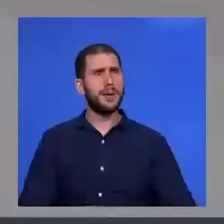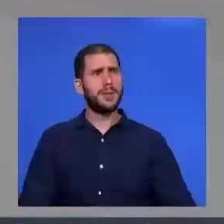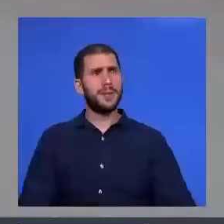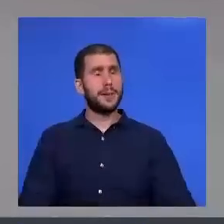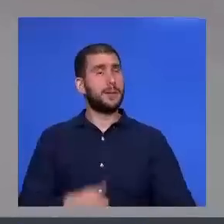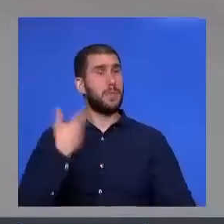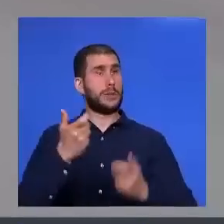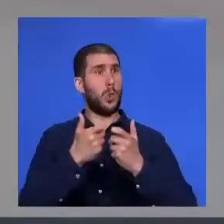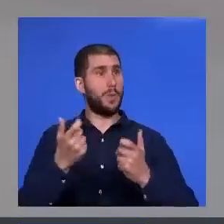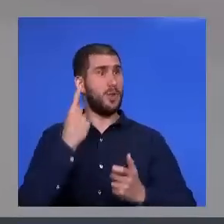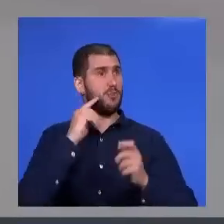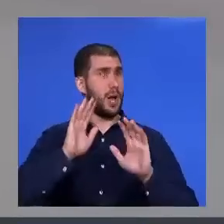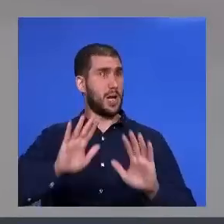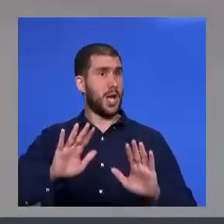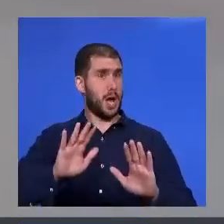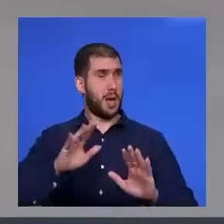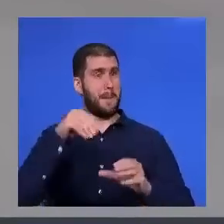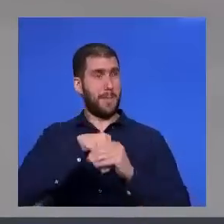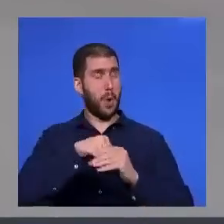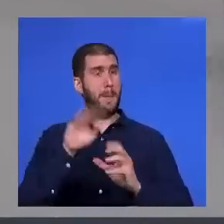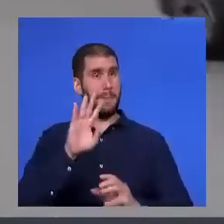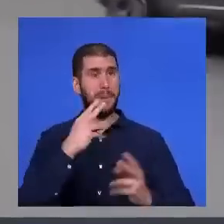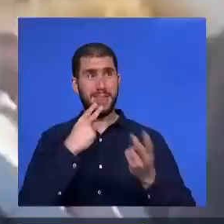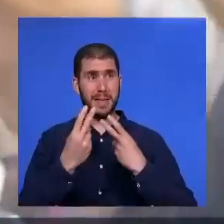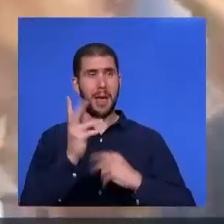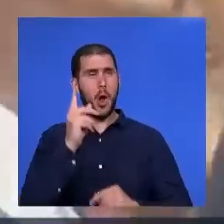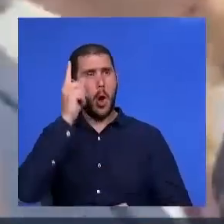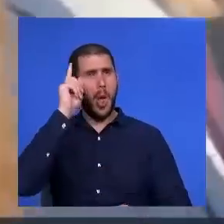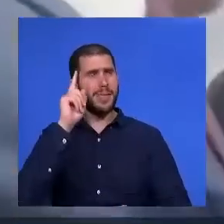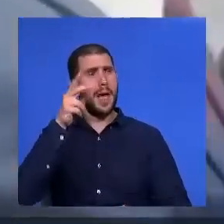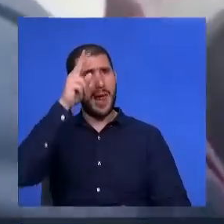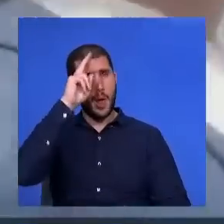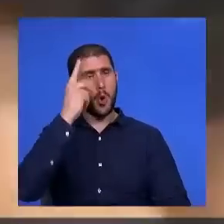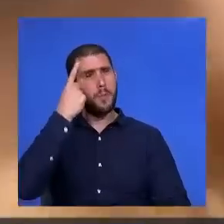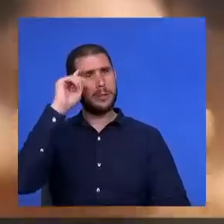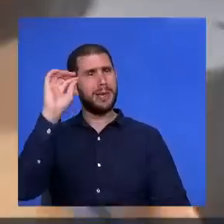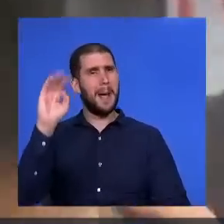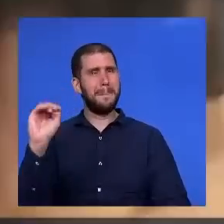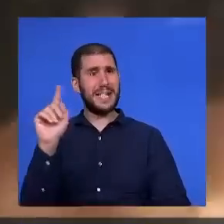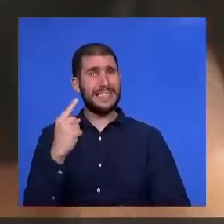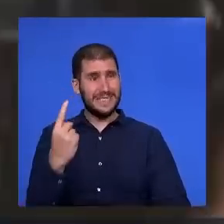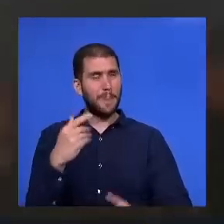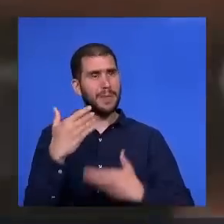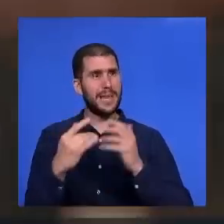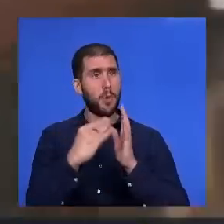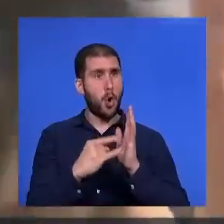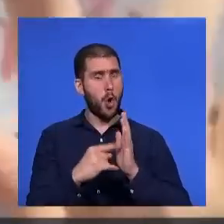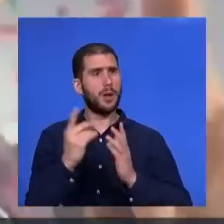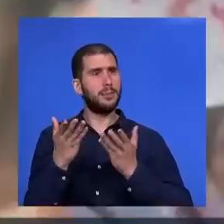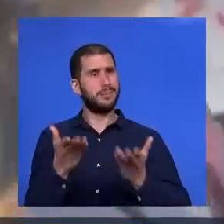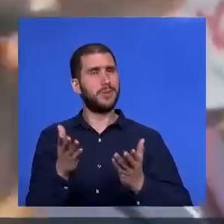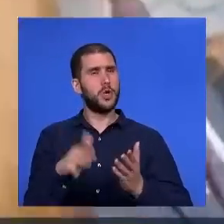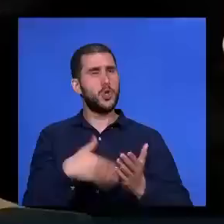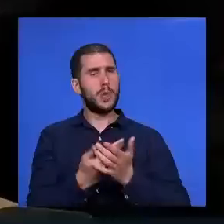מחוץ לאולם זה נשמע כך, ובתוכו נתניהו נימק איך לא ידע שהליכוד, ביוזמת מיקי זוהר, קידם את החוק שהטיב עם היועץ